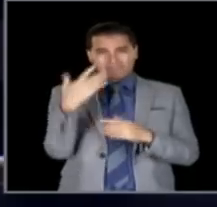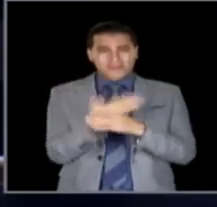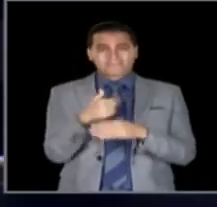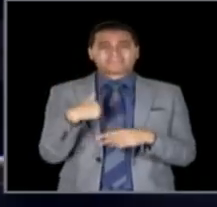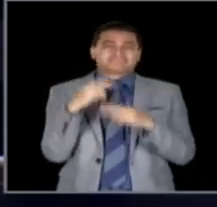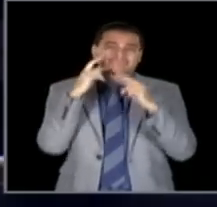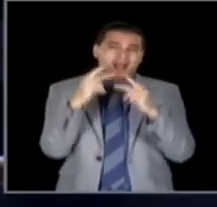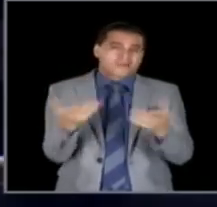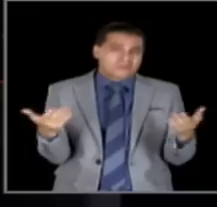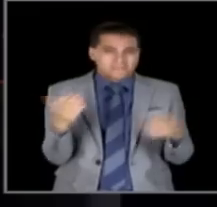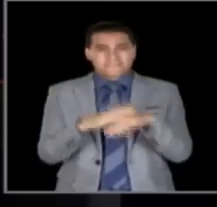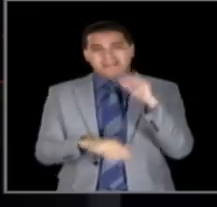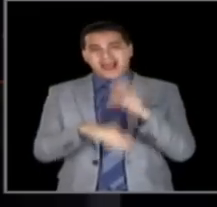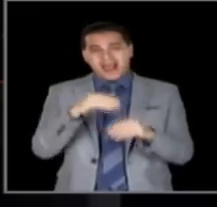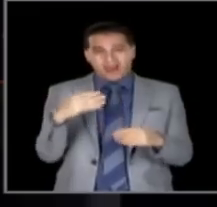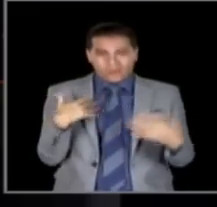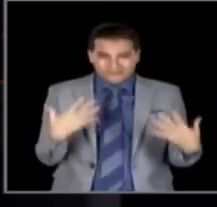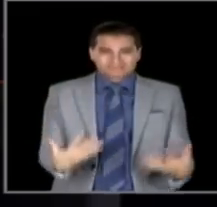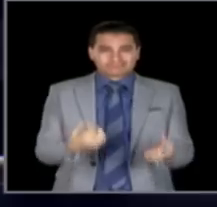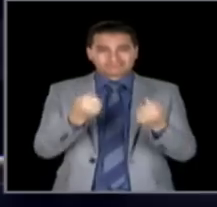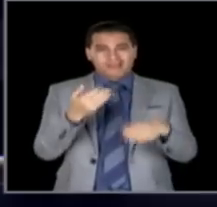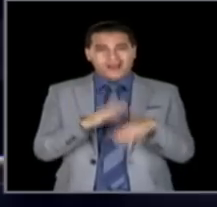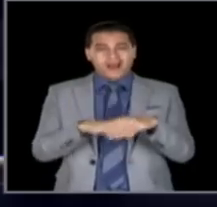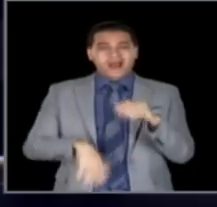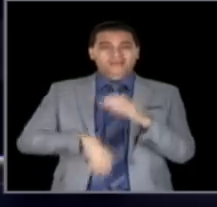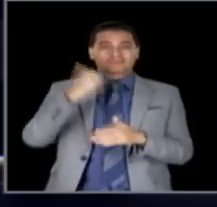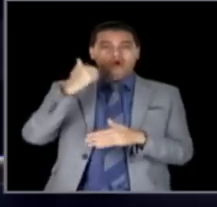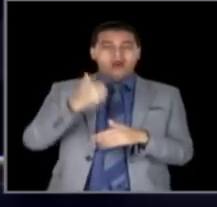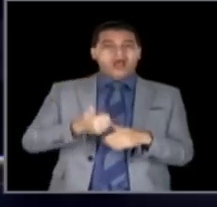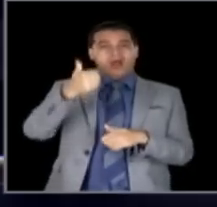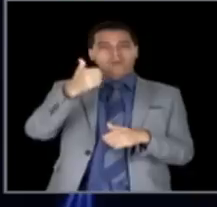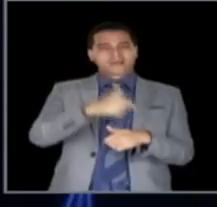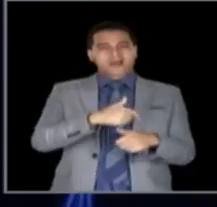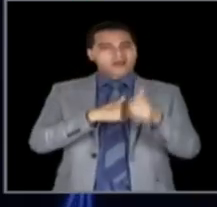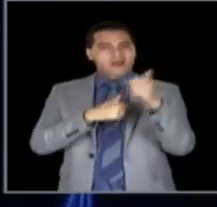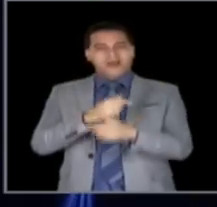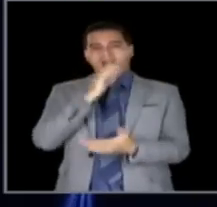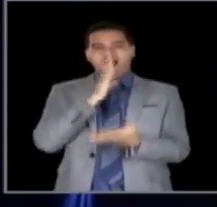علشان بنحاول إن الصدارة تروح لمن يستحق.